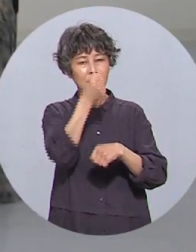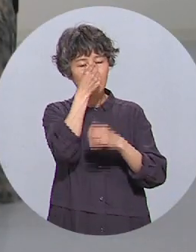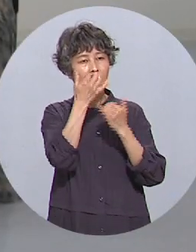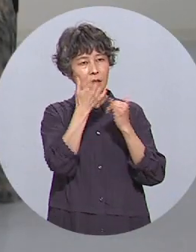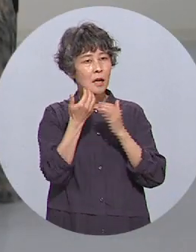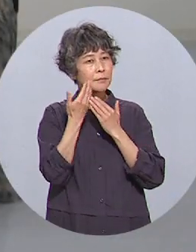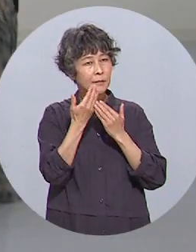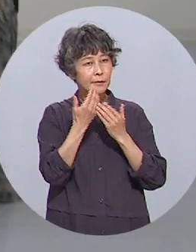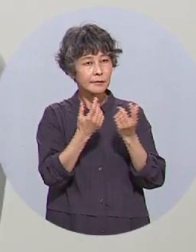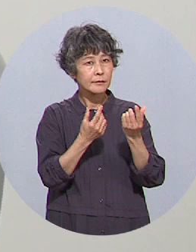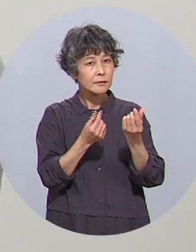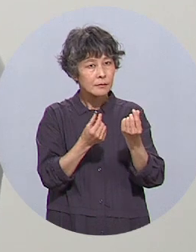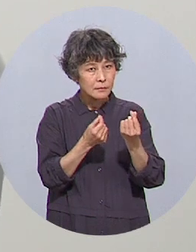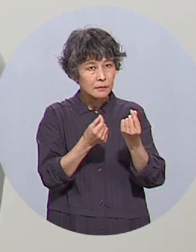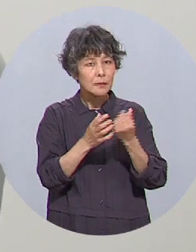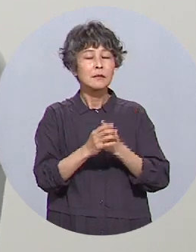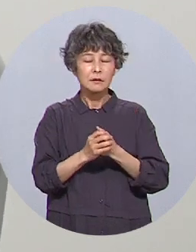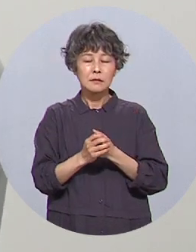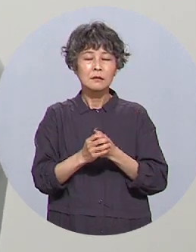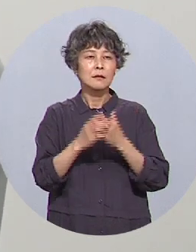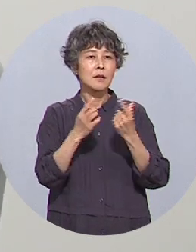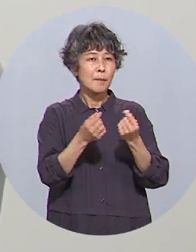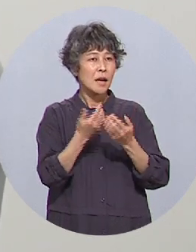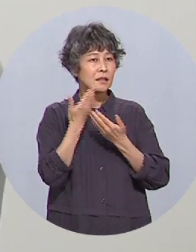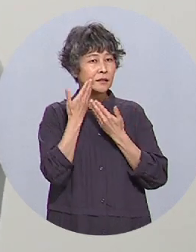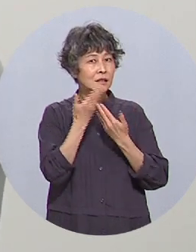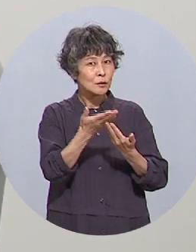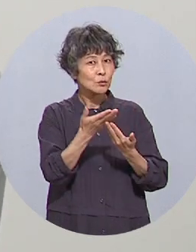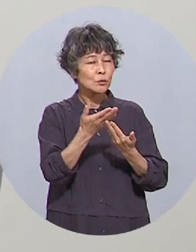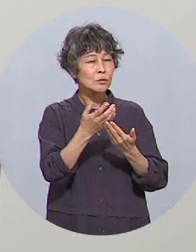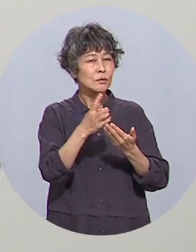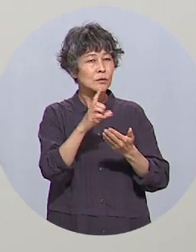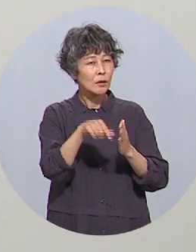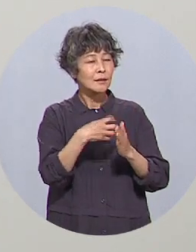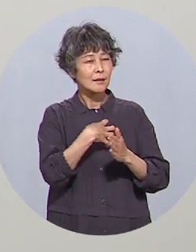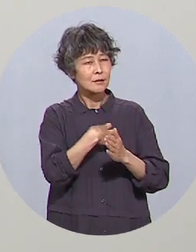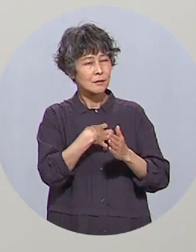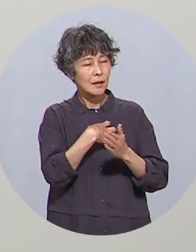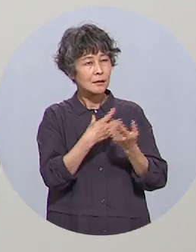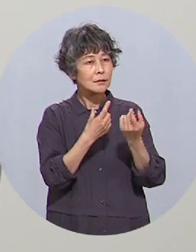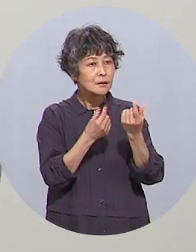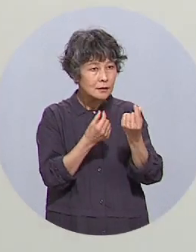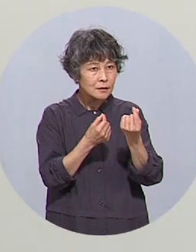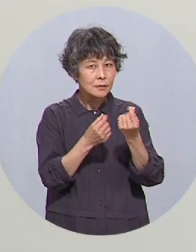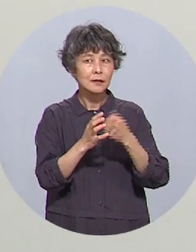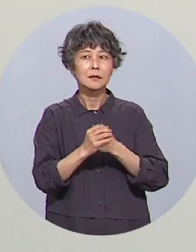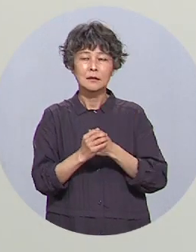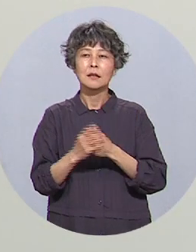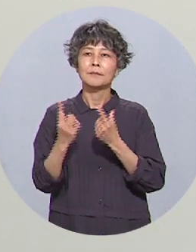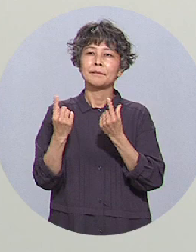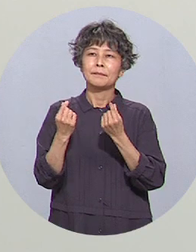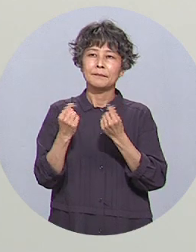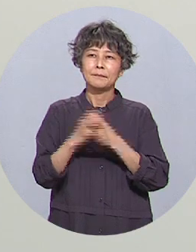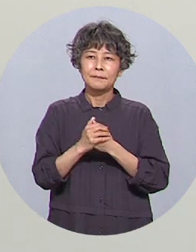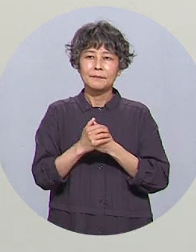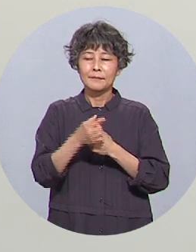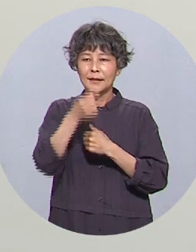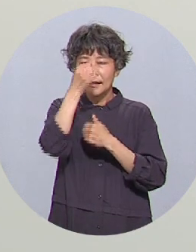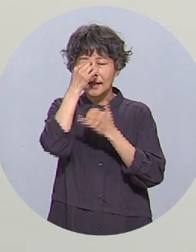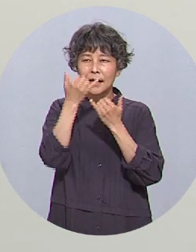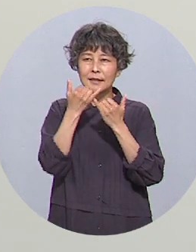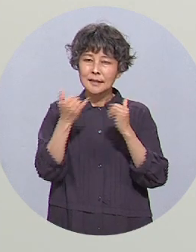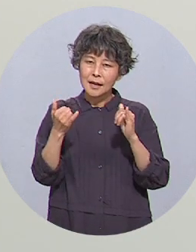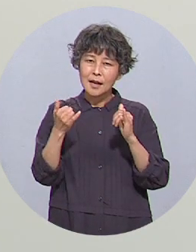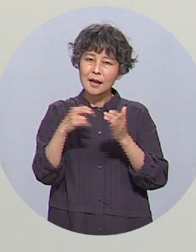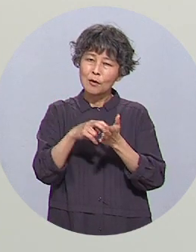る、はい、ということだったんですけども、はい、やっぱりそういったお話を聞くのは辛いものもありますよね。 そうですね、被害者の方